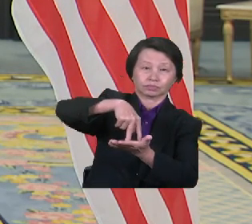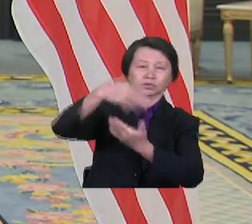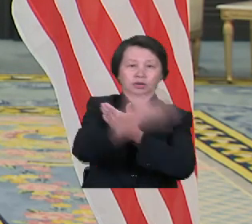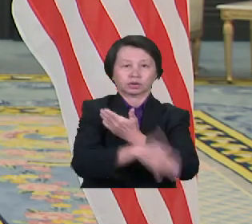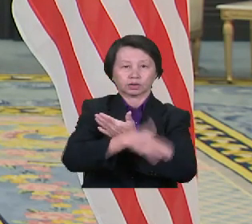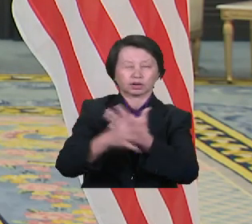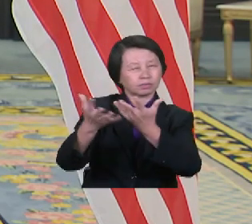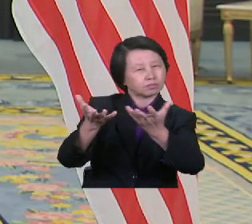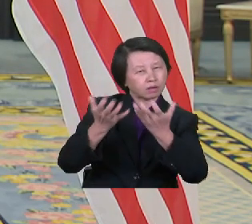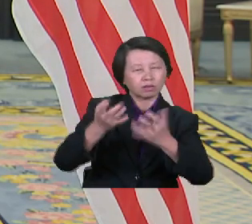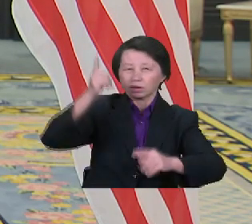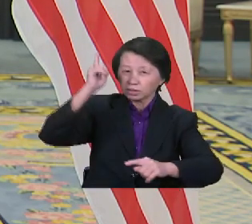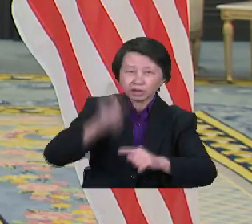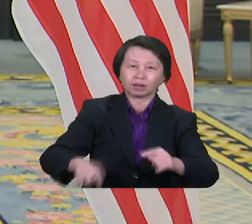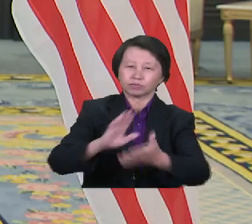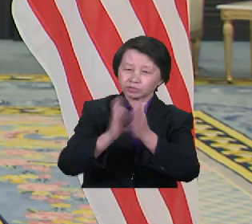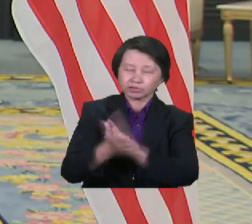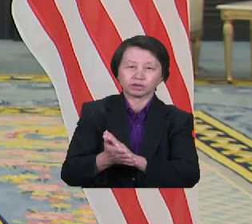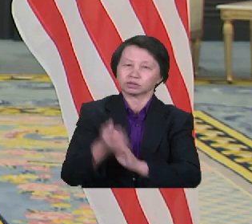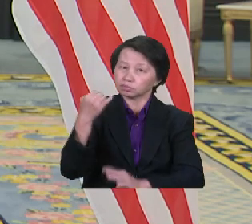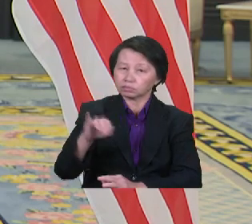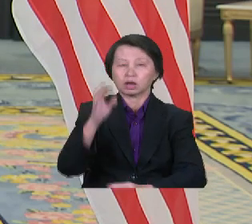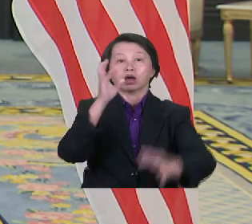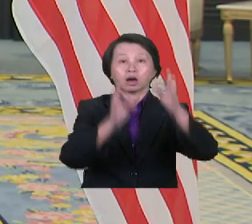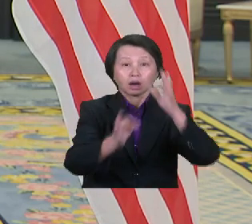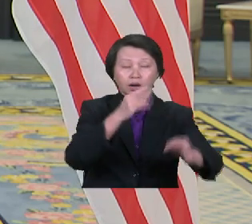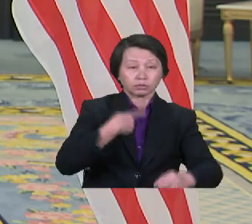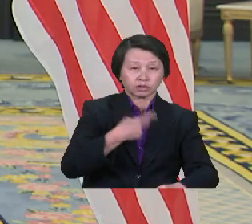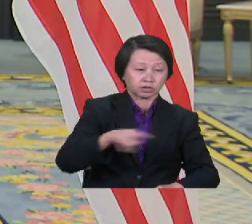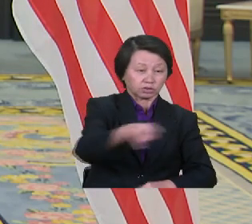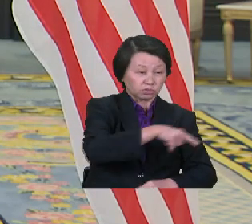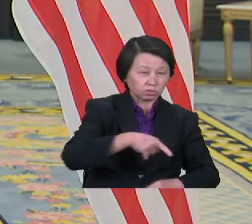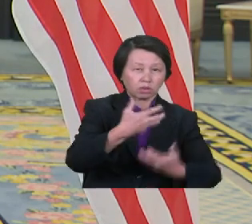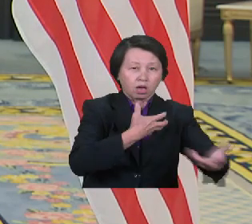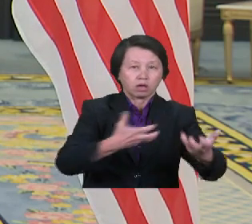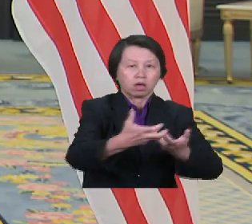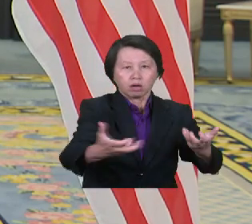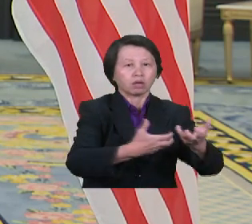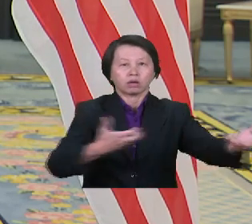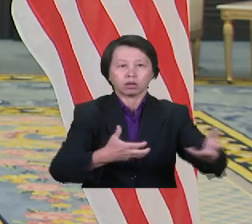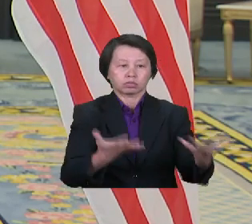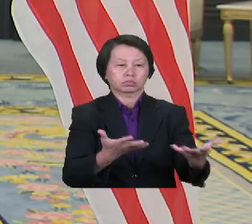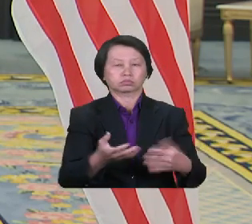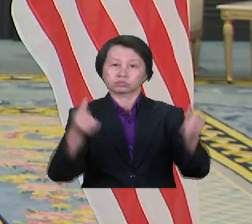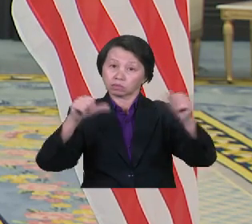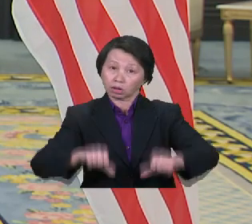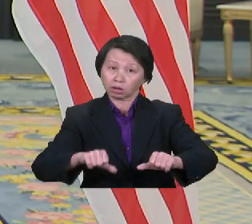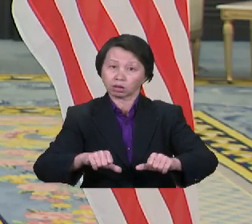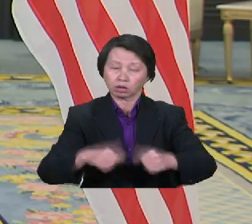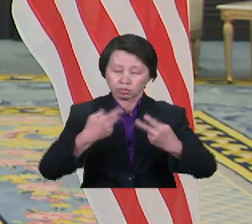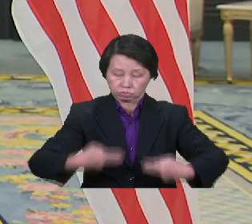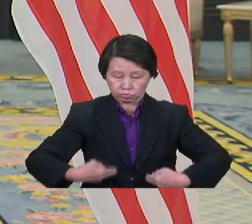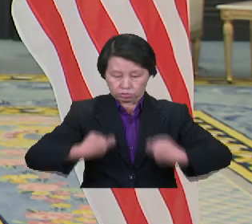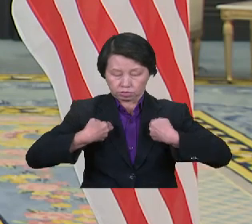diimpikan tidak mungkin akan menjadi realiti jika kita semua berpecah belah dan gagal untuk mewujudkan lanskap